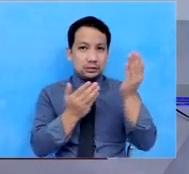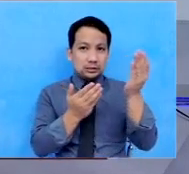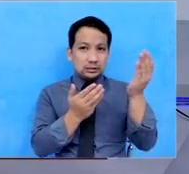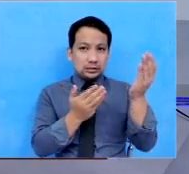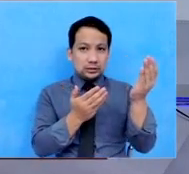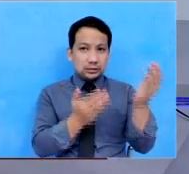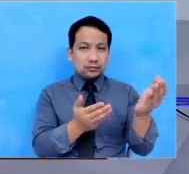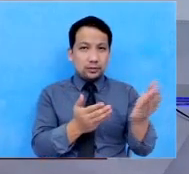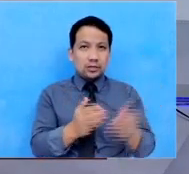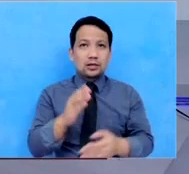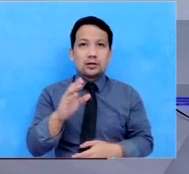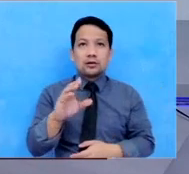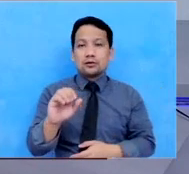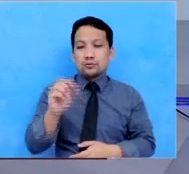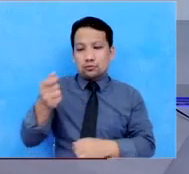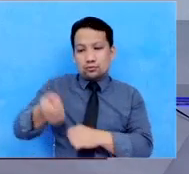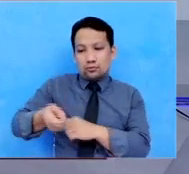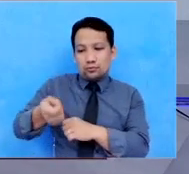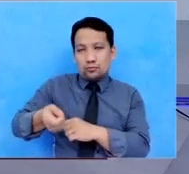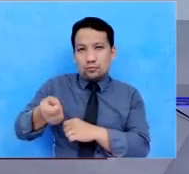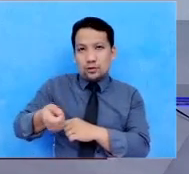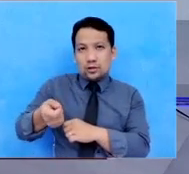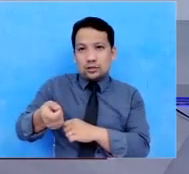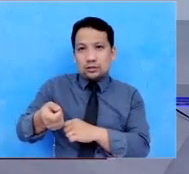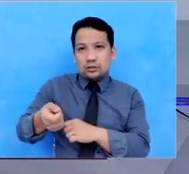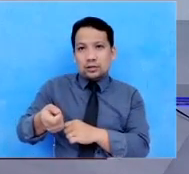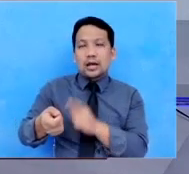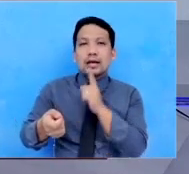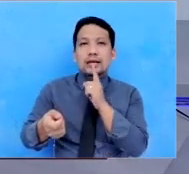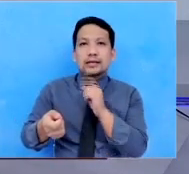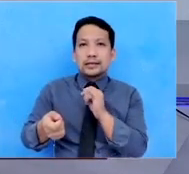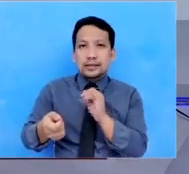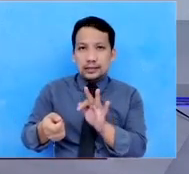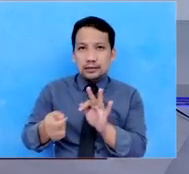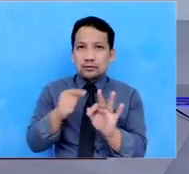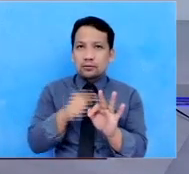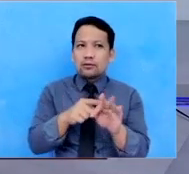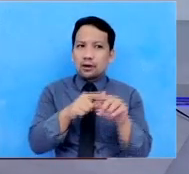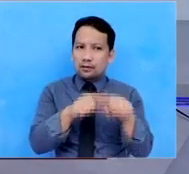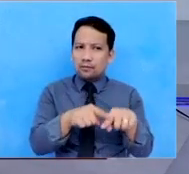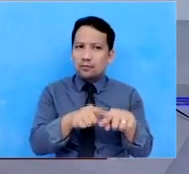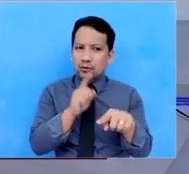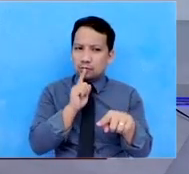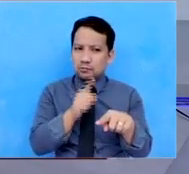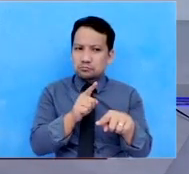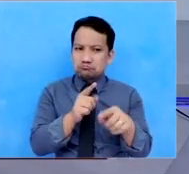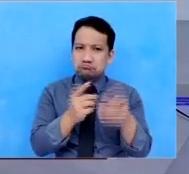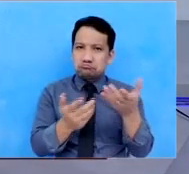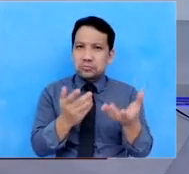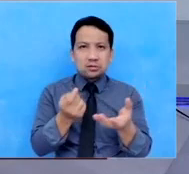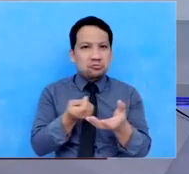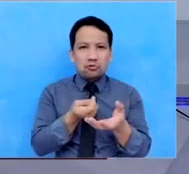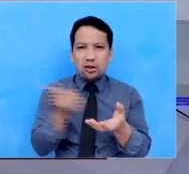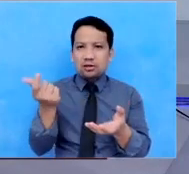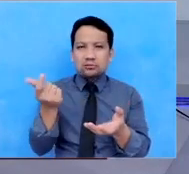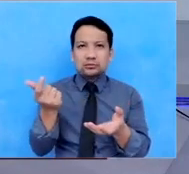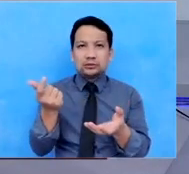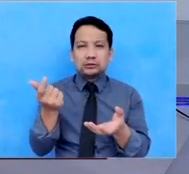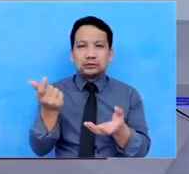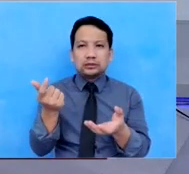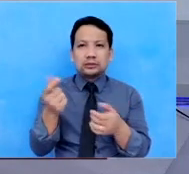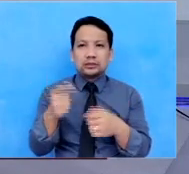korte, pag-aaralan naman ng hukom kung may basehan nga ba ang kaso. Kung wala, i-dismiss na ng hukom ang